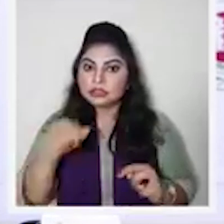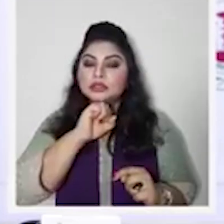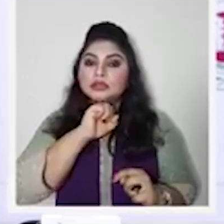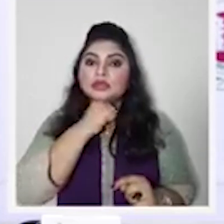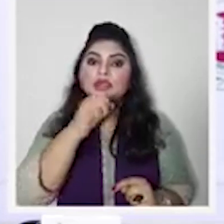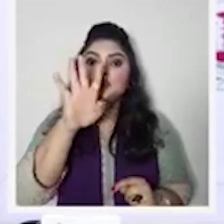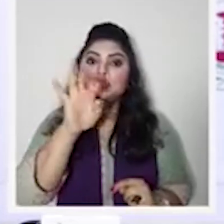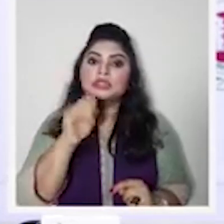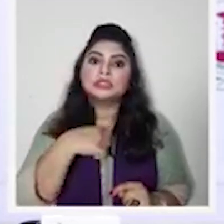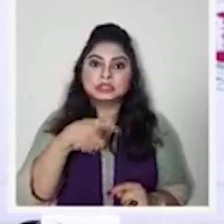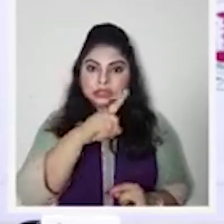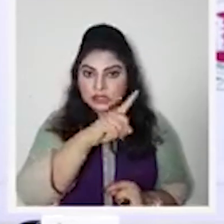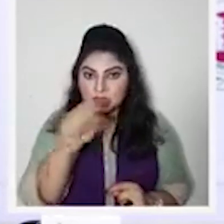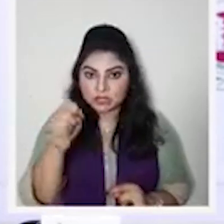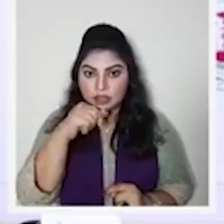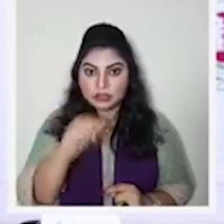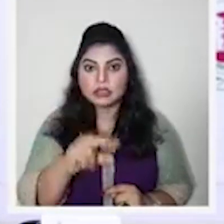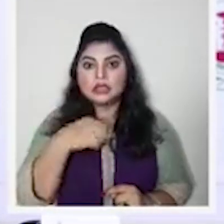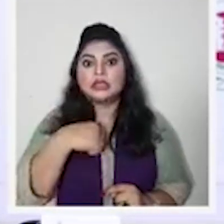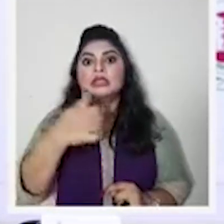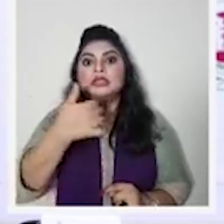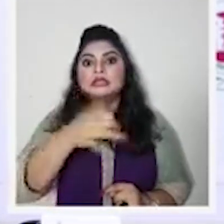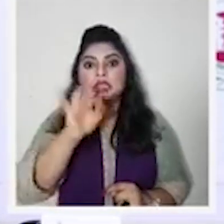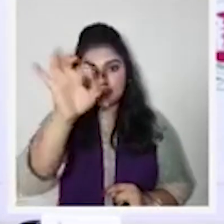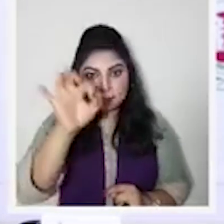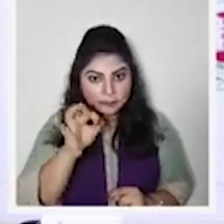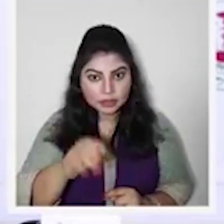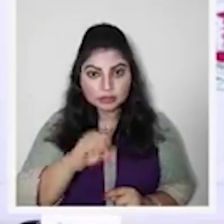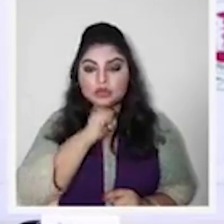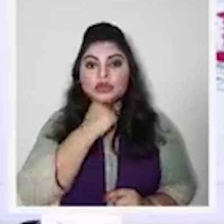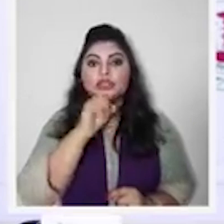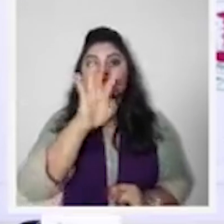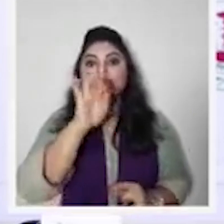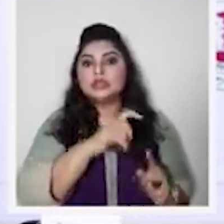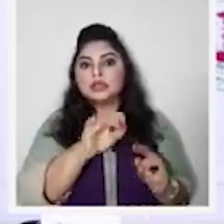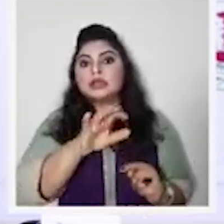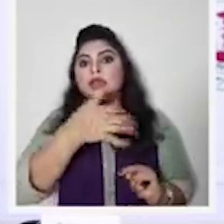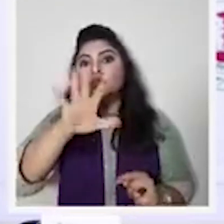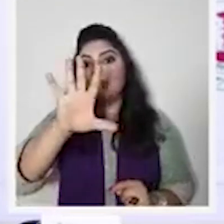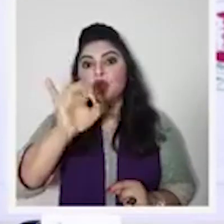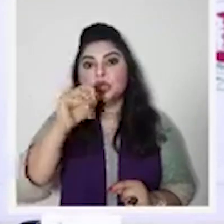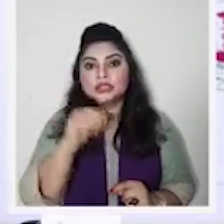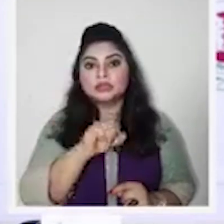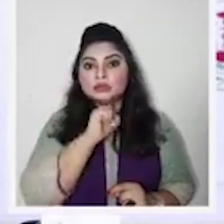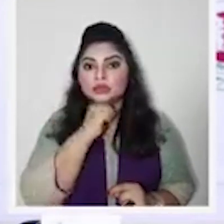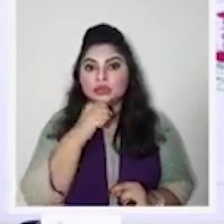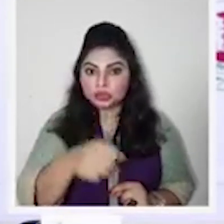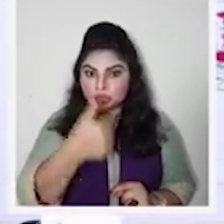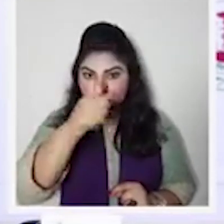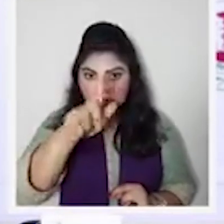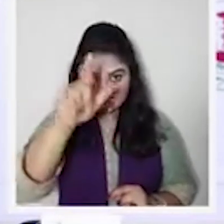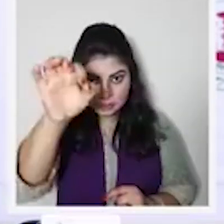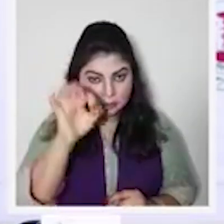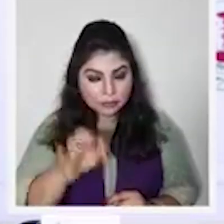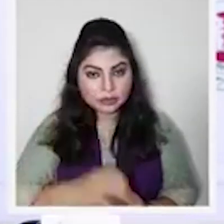21-30 78 জন 3.02%, 31-40 180